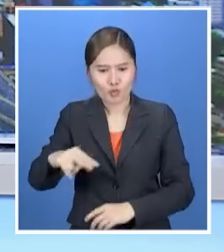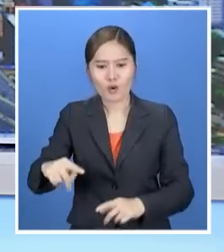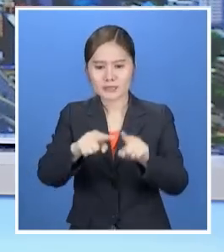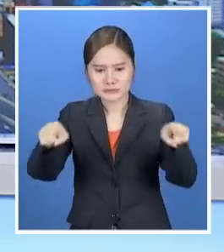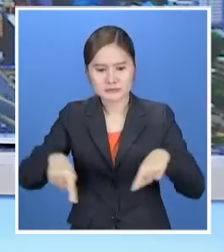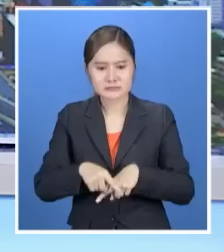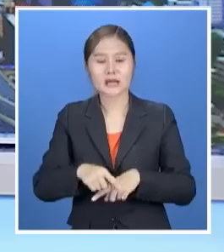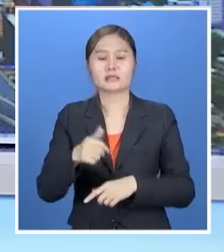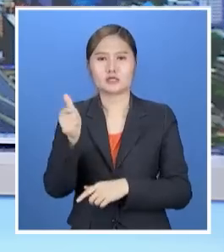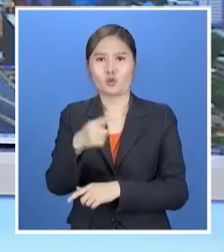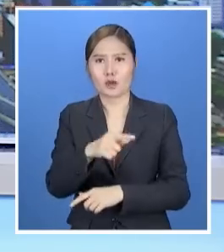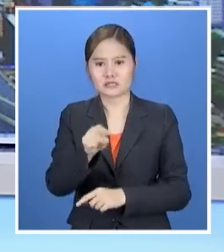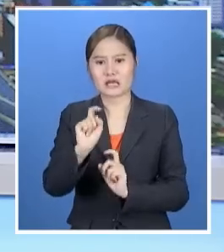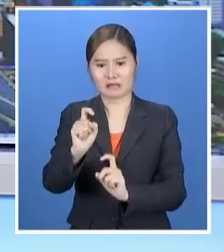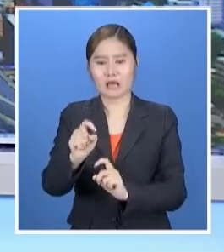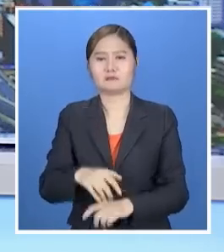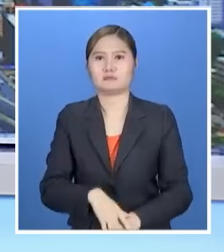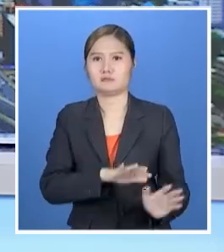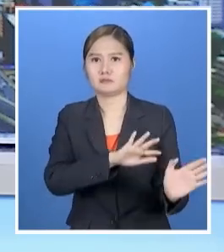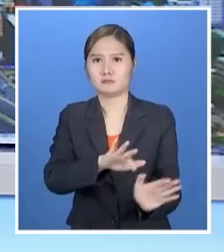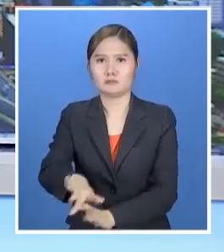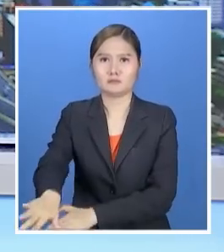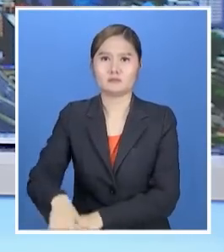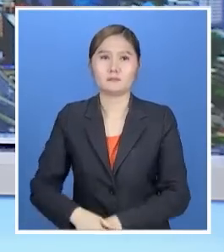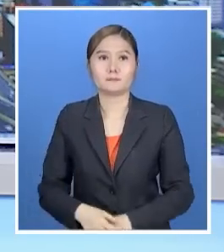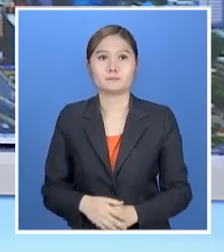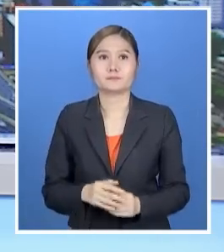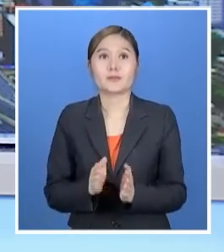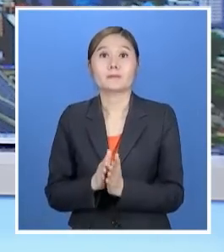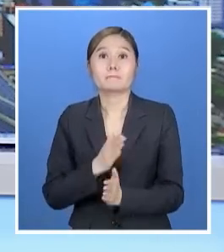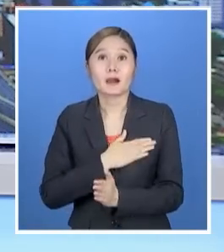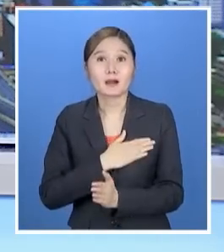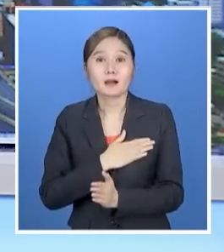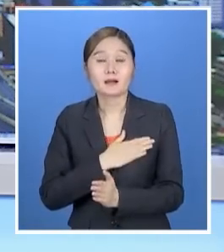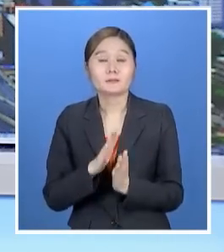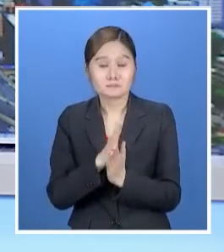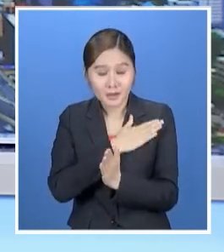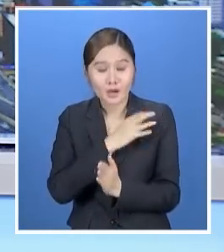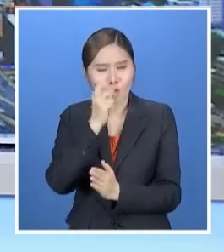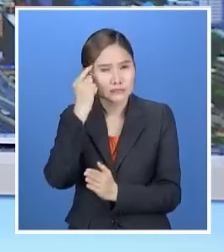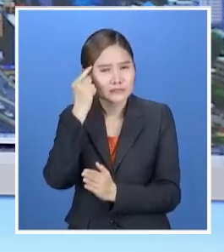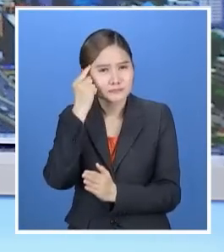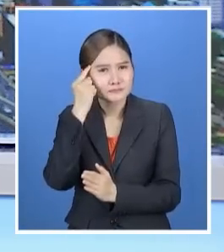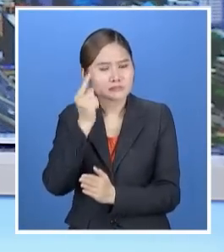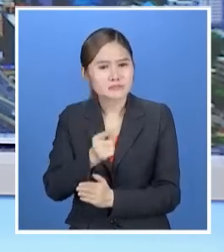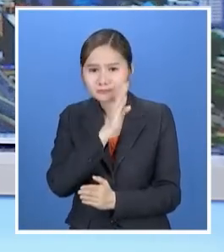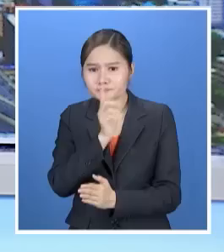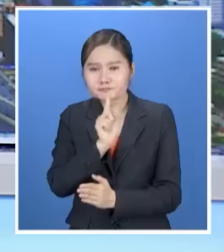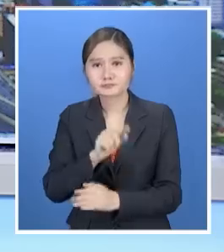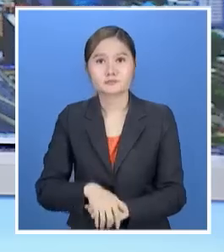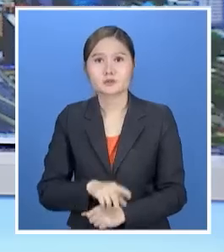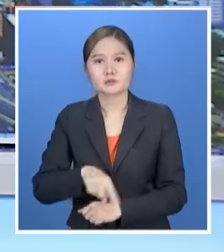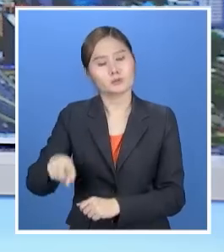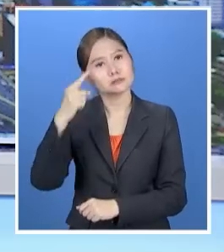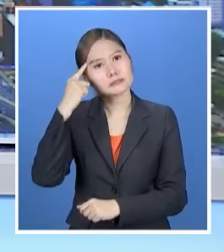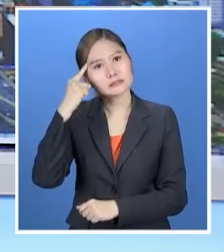อ ันตรายมากนะท่านผู้ชมครับพาไปดูอีกหนึ่งเรื่องพระฮะแล้วท่านผู้ชมชวนคิดหน่อยว่ามันจริงไหมนะหล